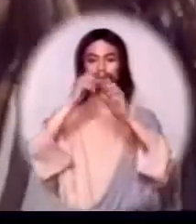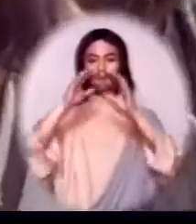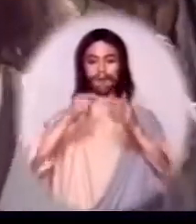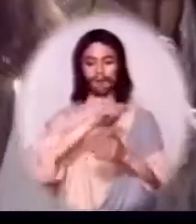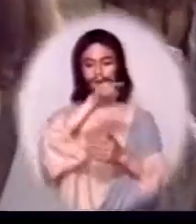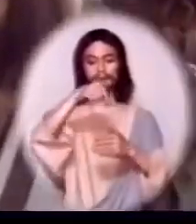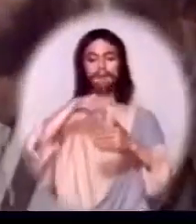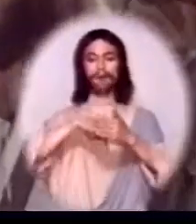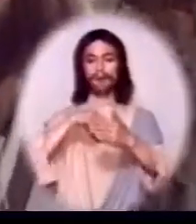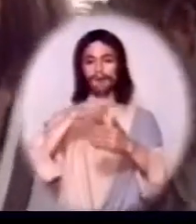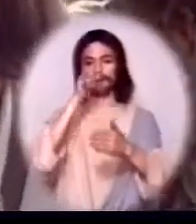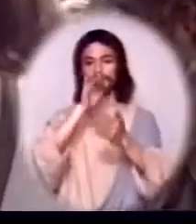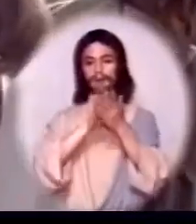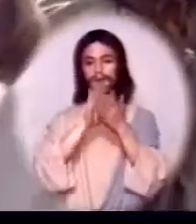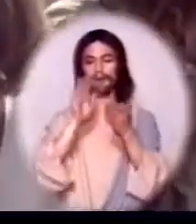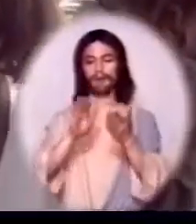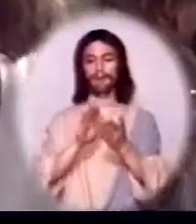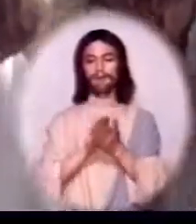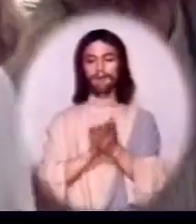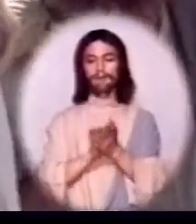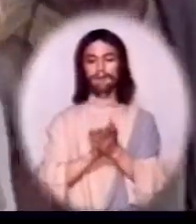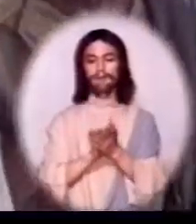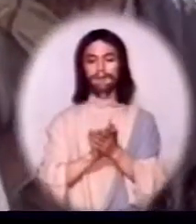하나님 나라는 너희 안에 있느니라.